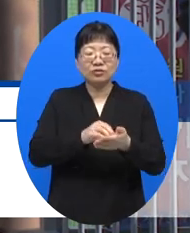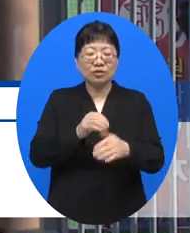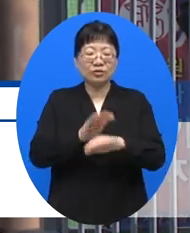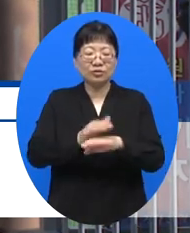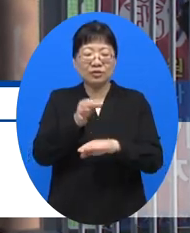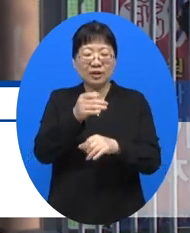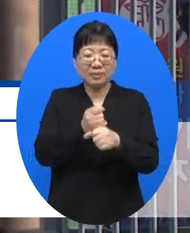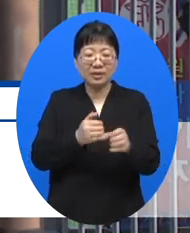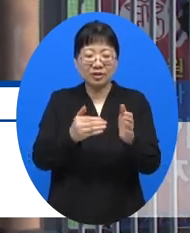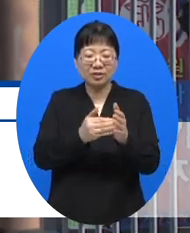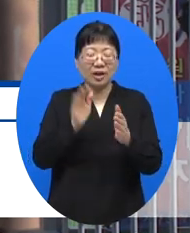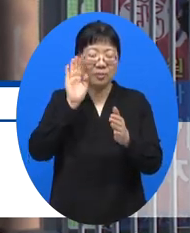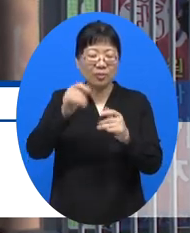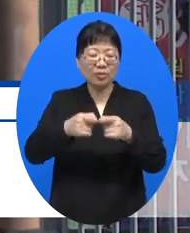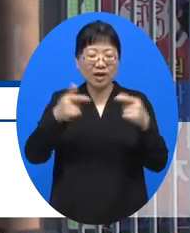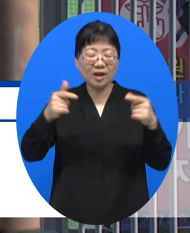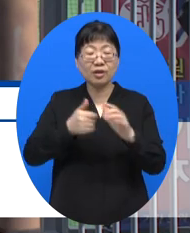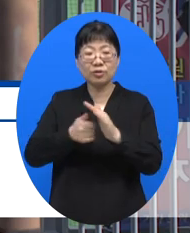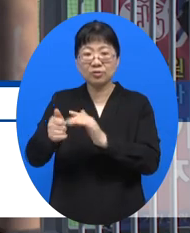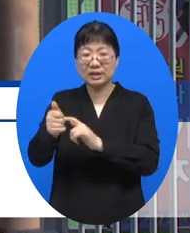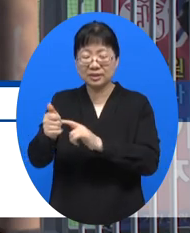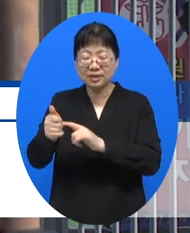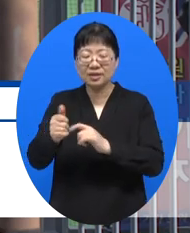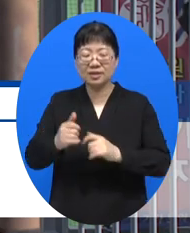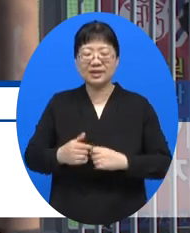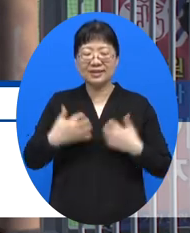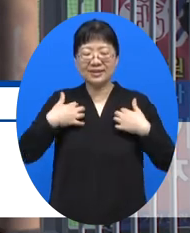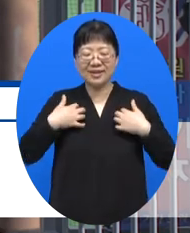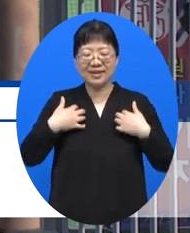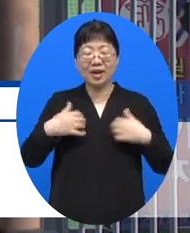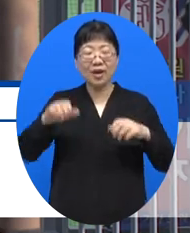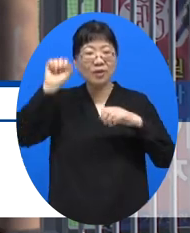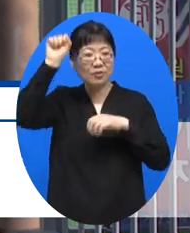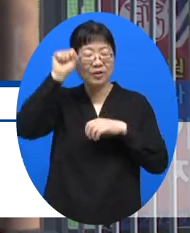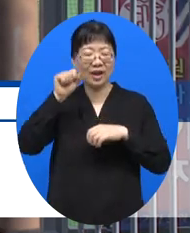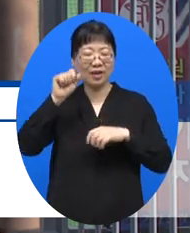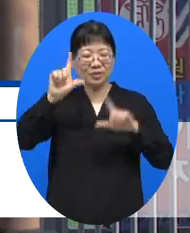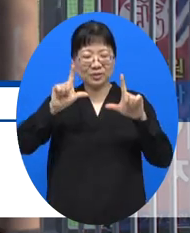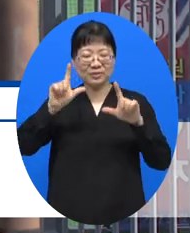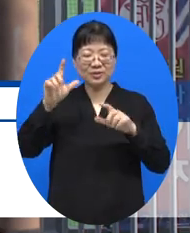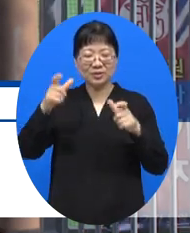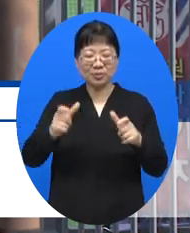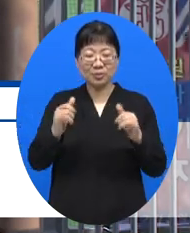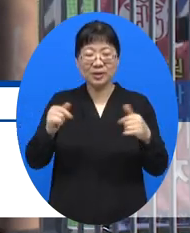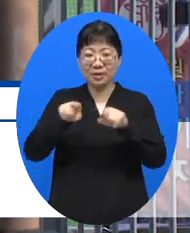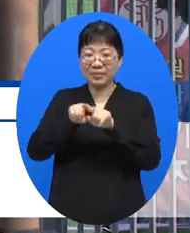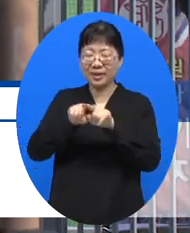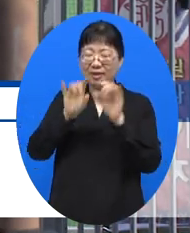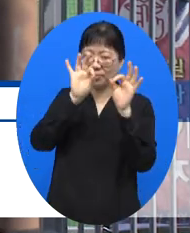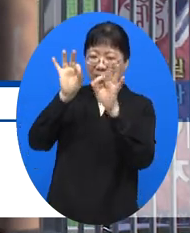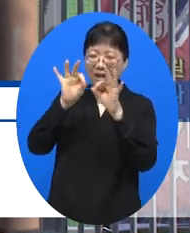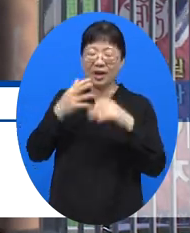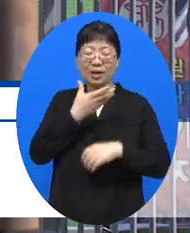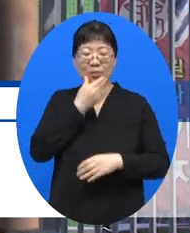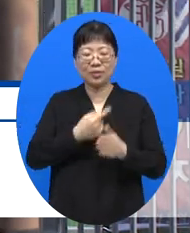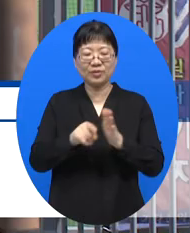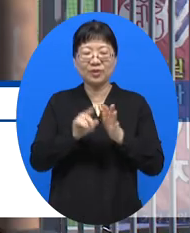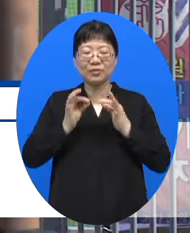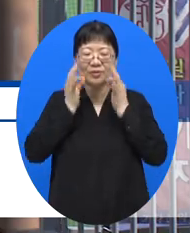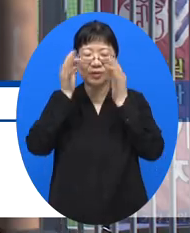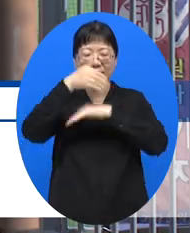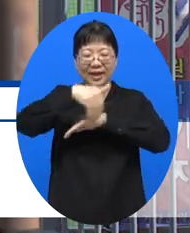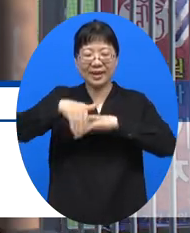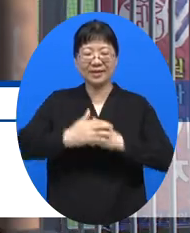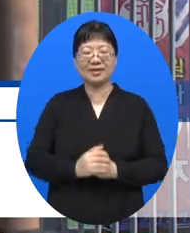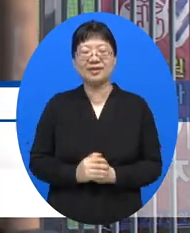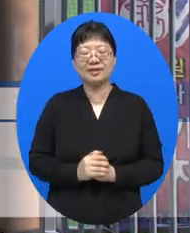앞으로 보다 확대해서 우리 선수들이 즐겁게 또 그 운동을 하는 것을 우리 도민들을 보면서 함께 행복해 갈 수